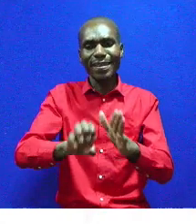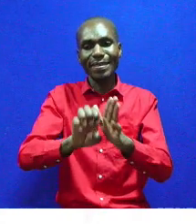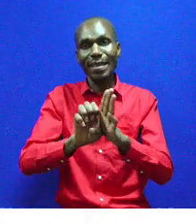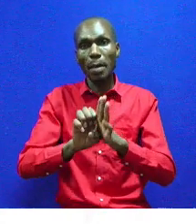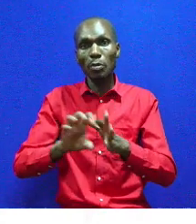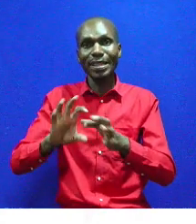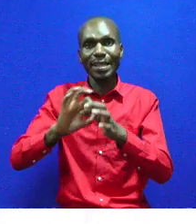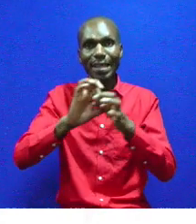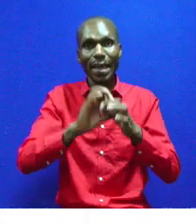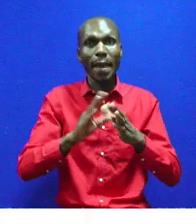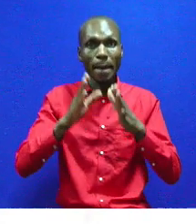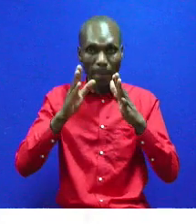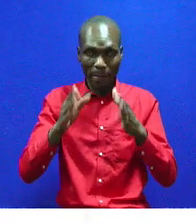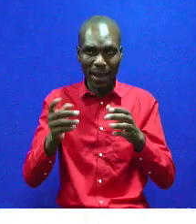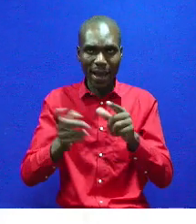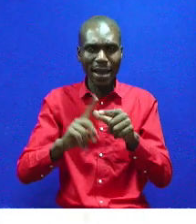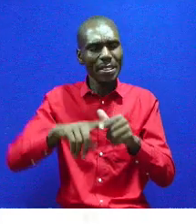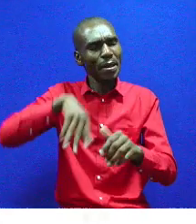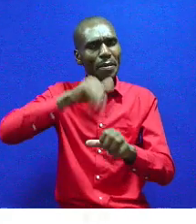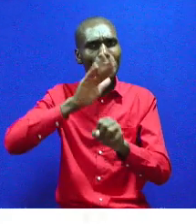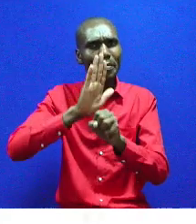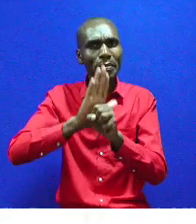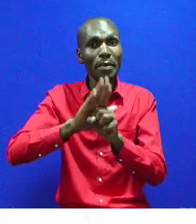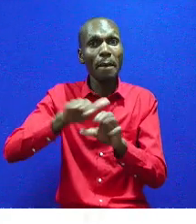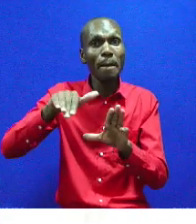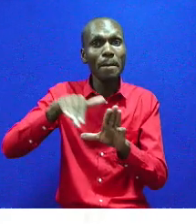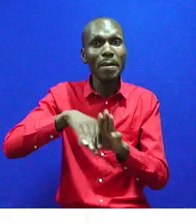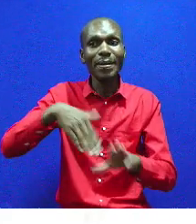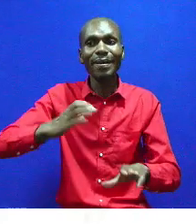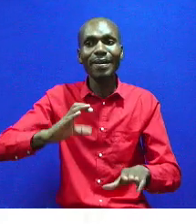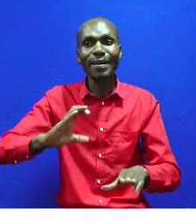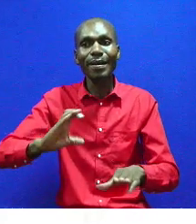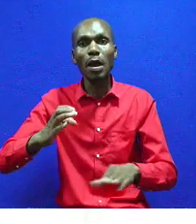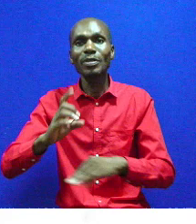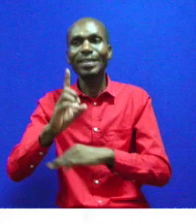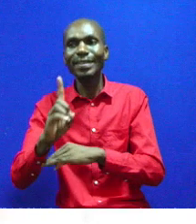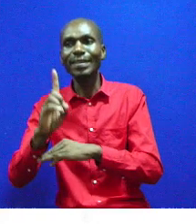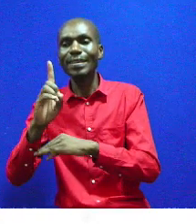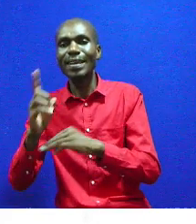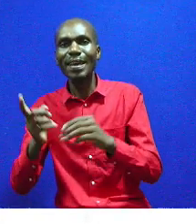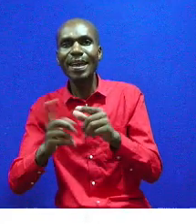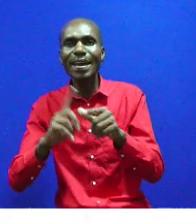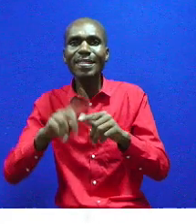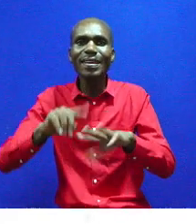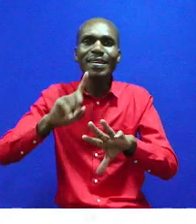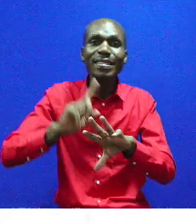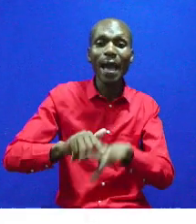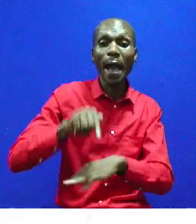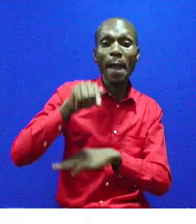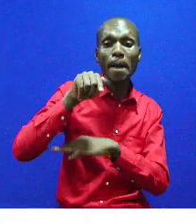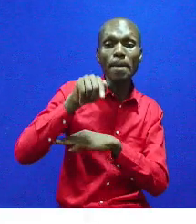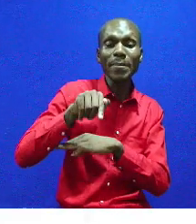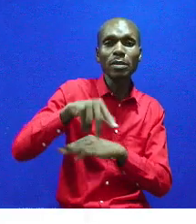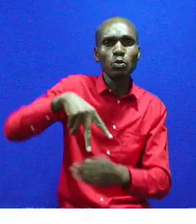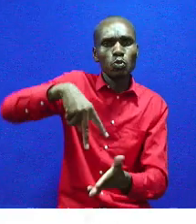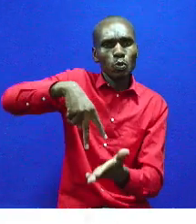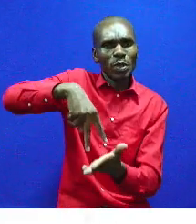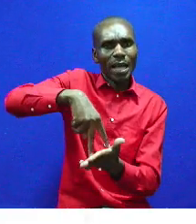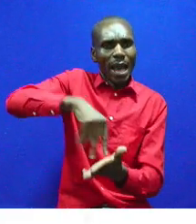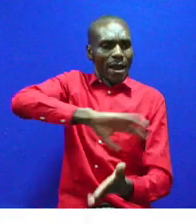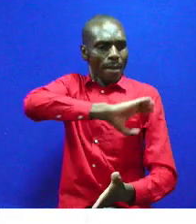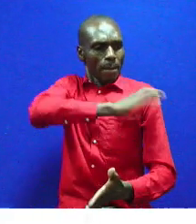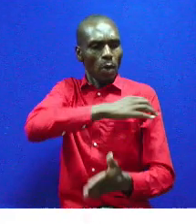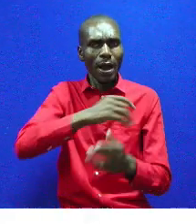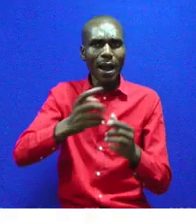coordinators wote wa kila county, hii ndio wakati wa kusimama wima, hii